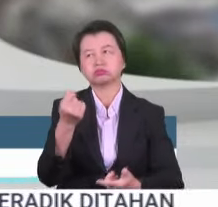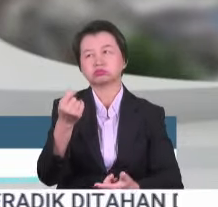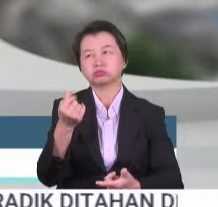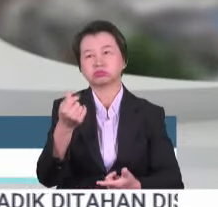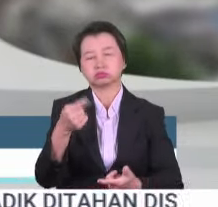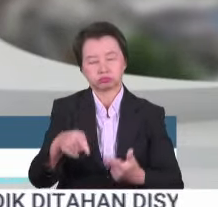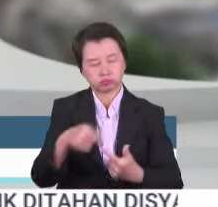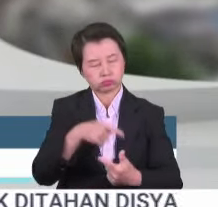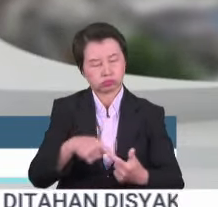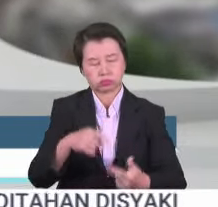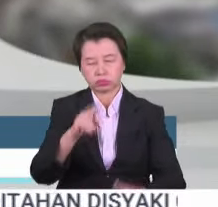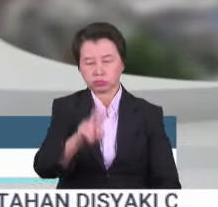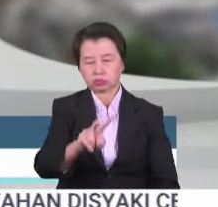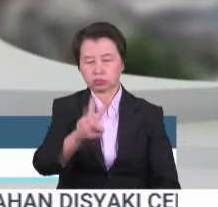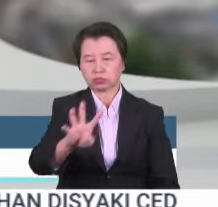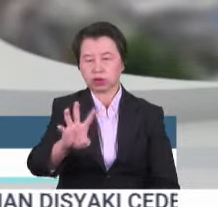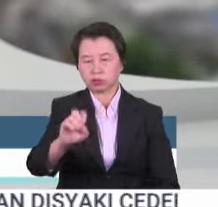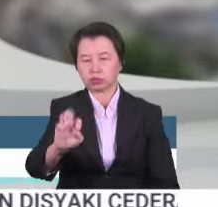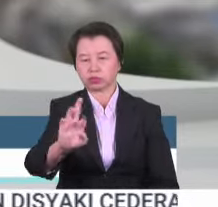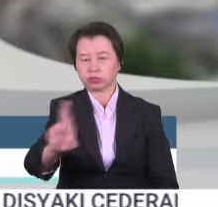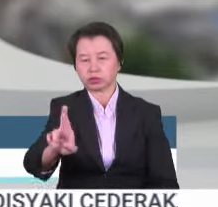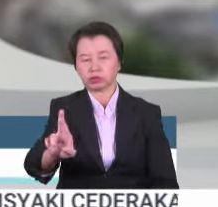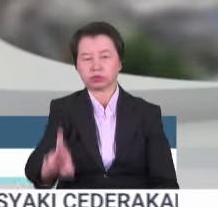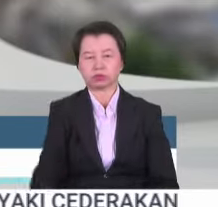kira-kira r40